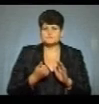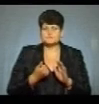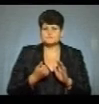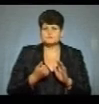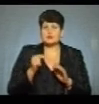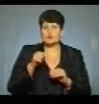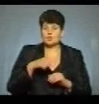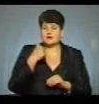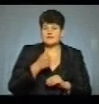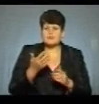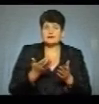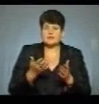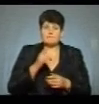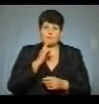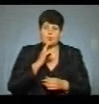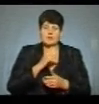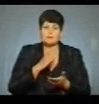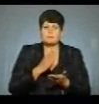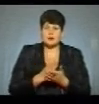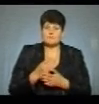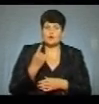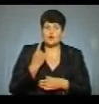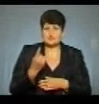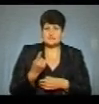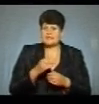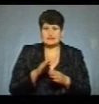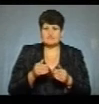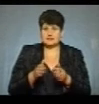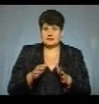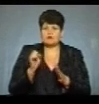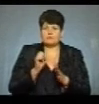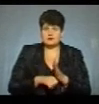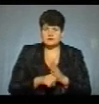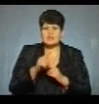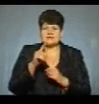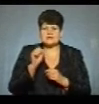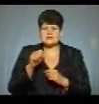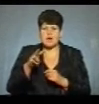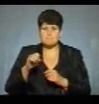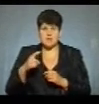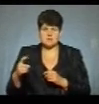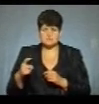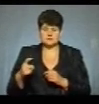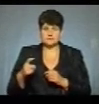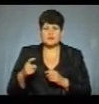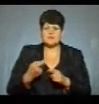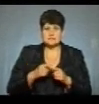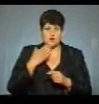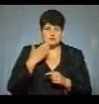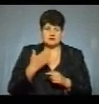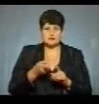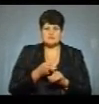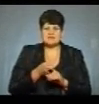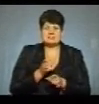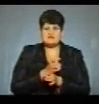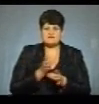– той рік, який ми поки маємо одне нерозкрите вбивство, вільніше замах на вбивство. Це останнє, яке пов'язано з